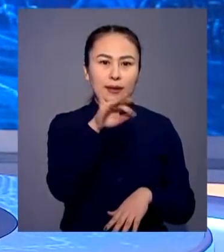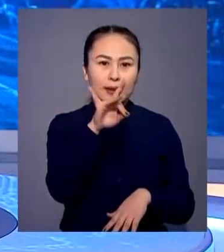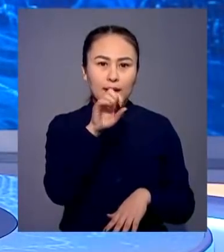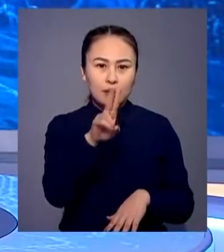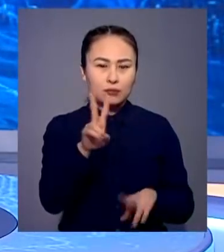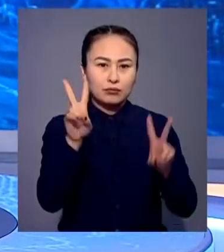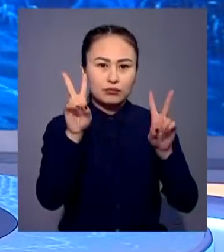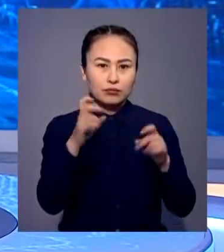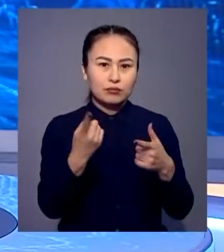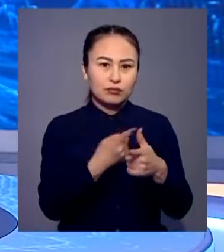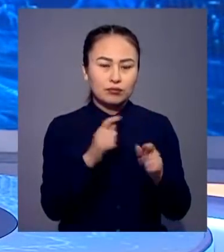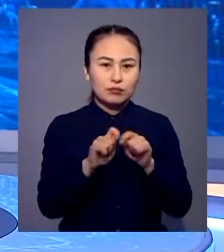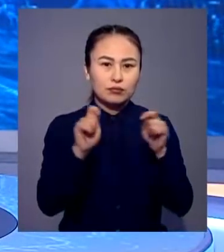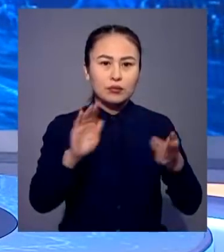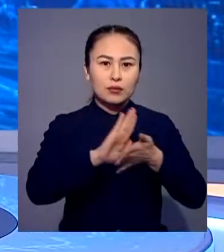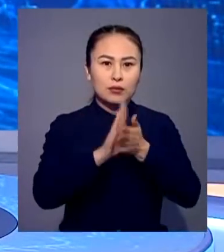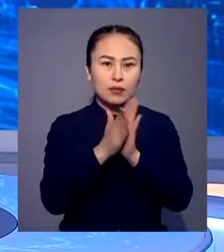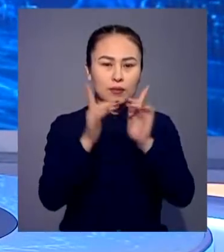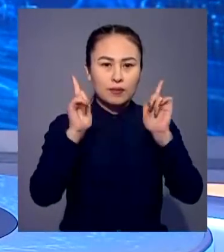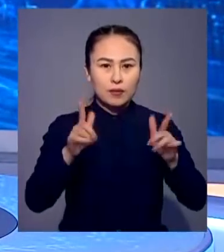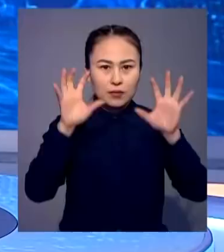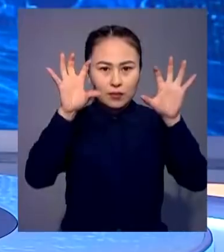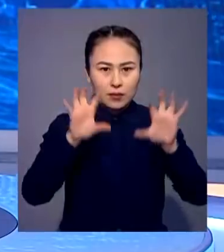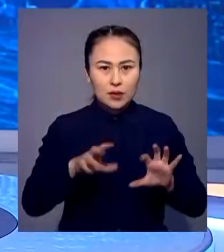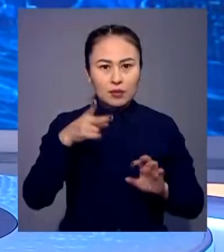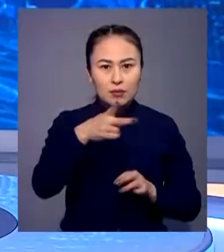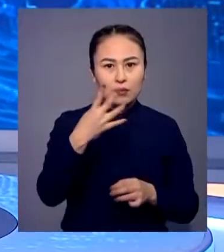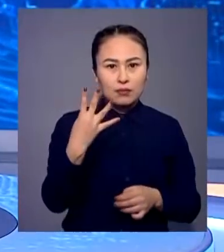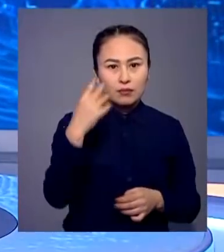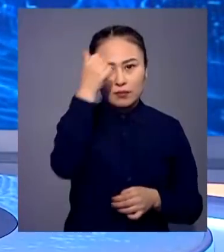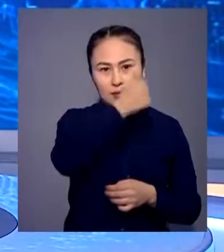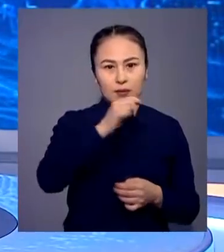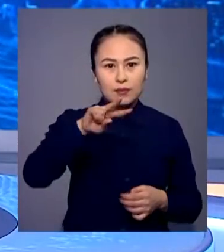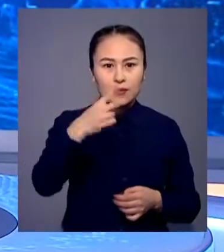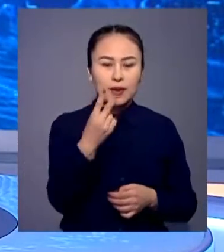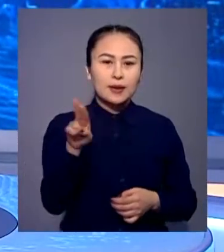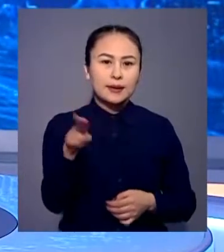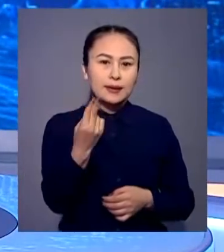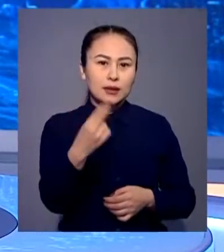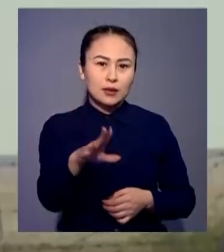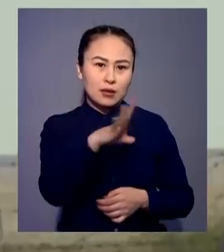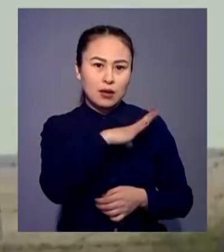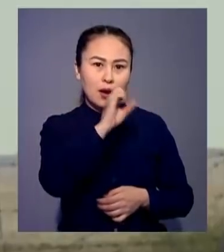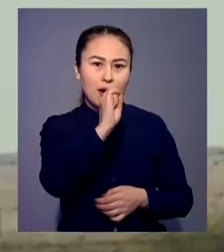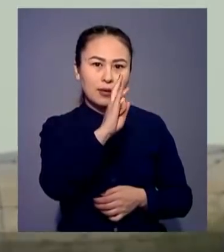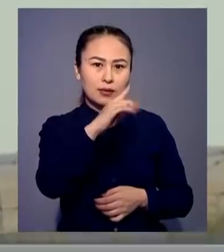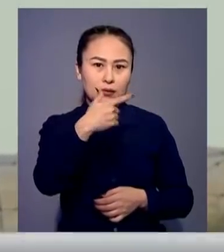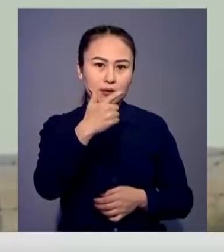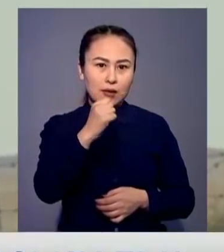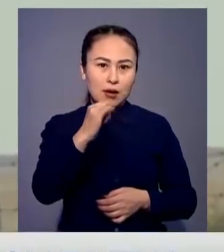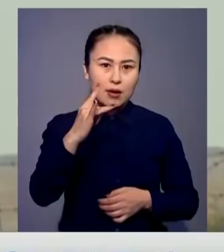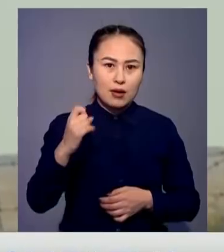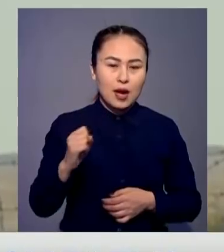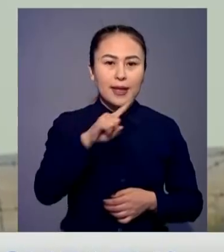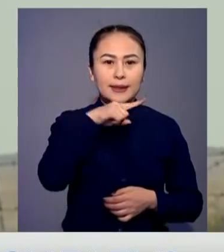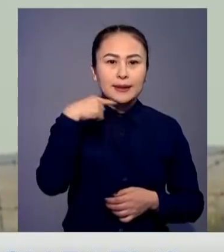келісімді мақұлдады. Заң жобасы 2004 жылғы 22 желтоқсанда қолға алынған, оны Ангара ресейлік зымыранның негізінде іске